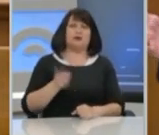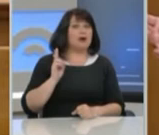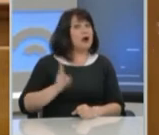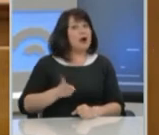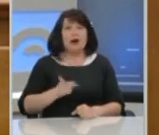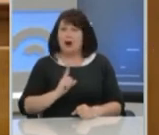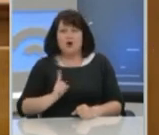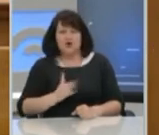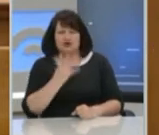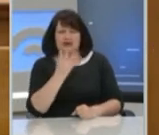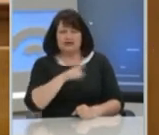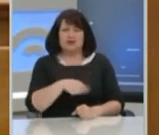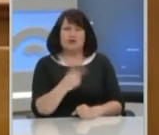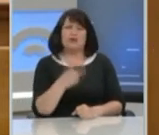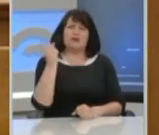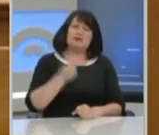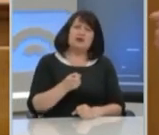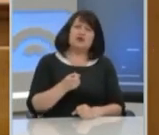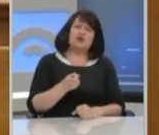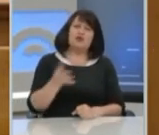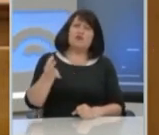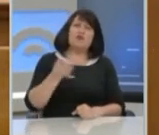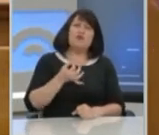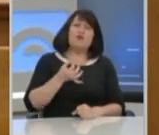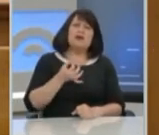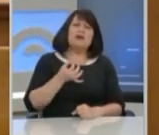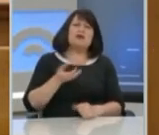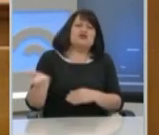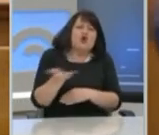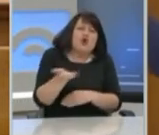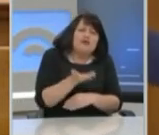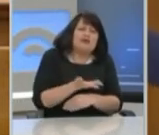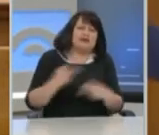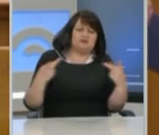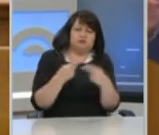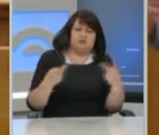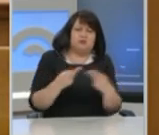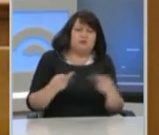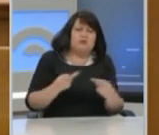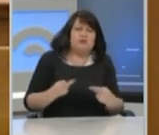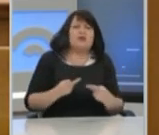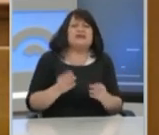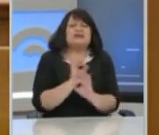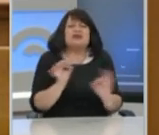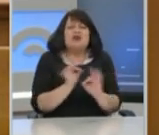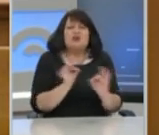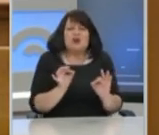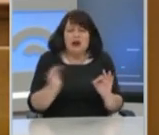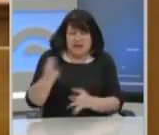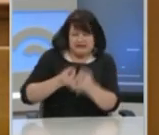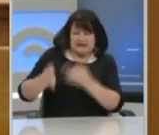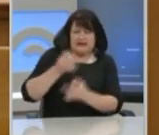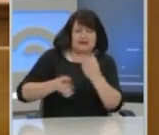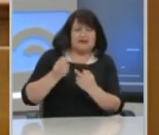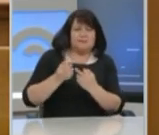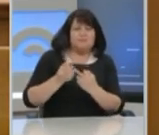λέει, 4,2%, μέχρι πρώτη μας λέγατε ότι θα εφαρμοστούν οι κόφτες, δεν υπάρχει περίπτωση να μην εφαρμοστούν οι κόφτες. Όταν